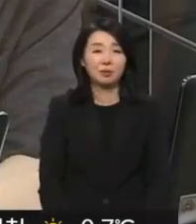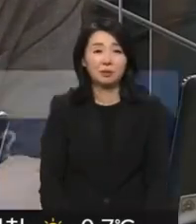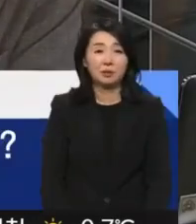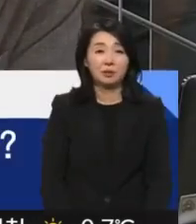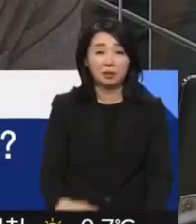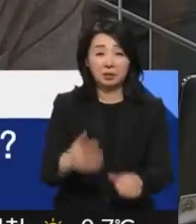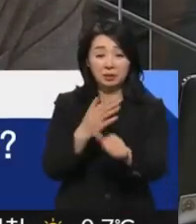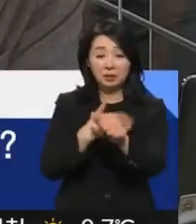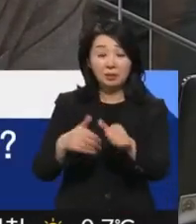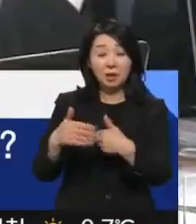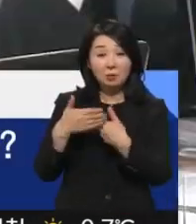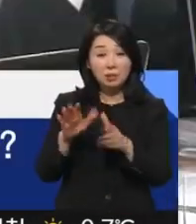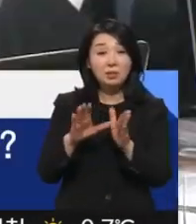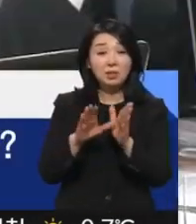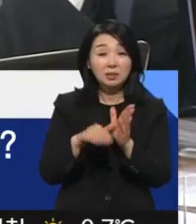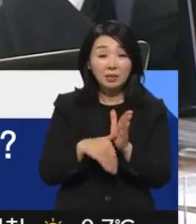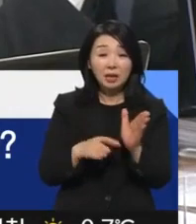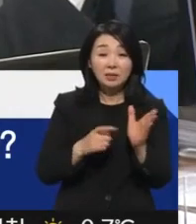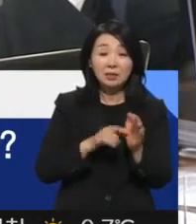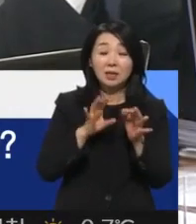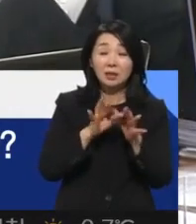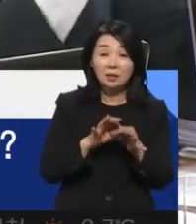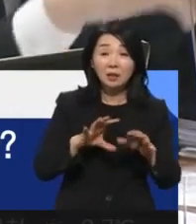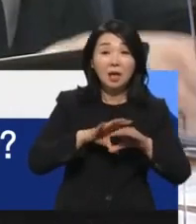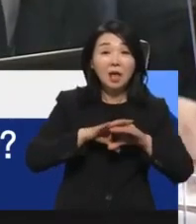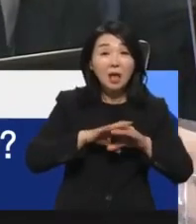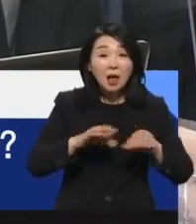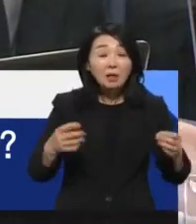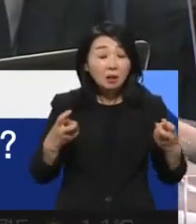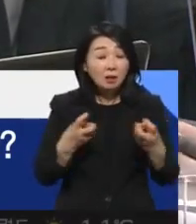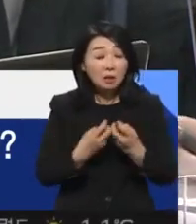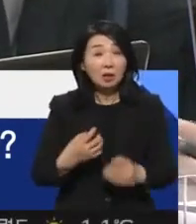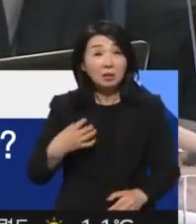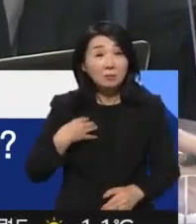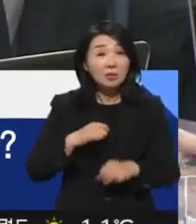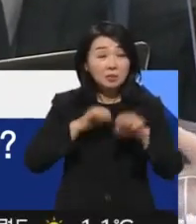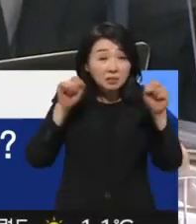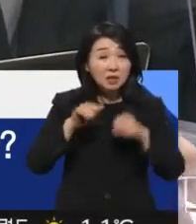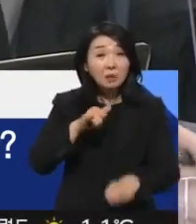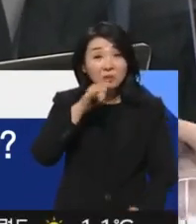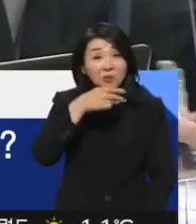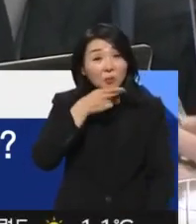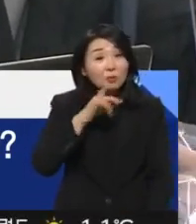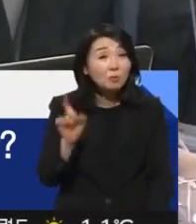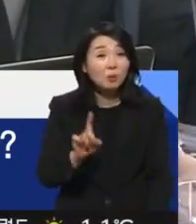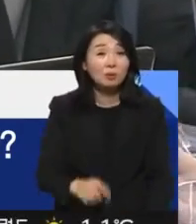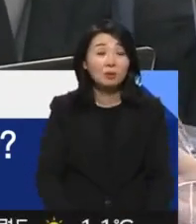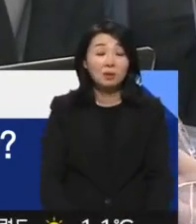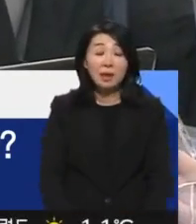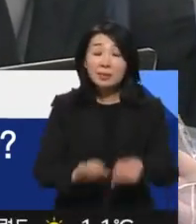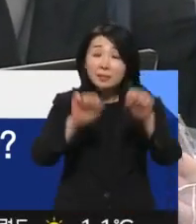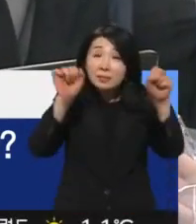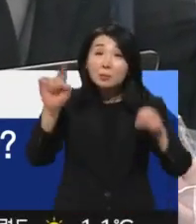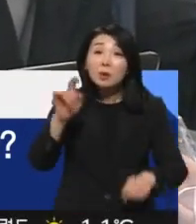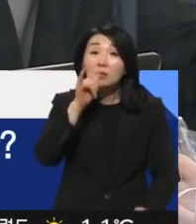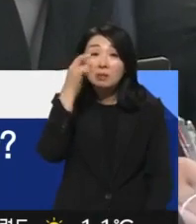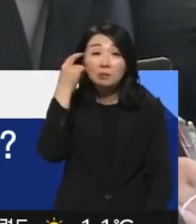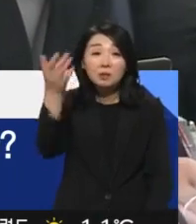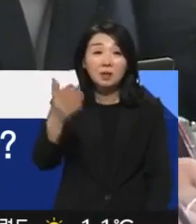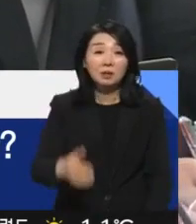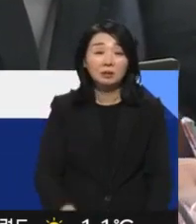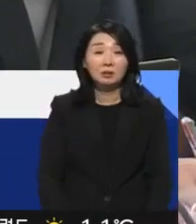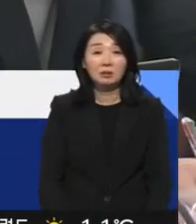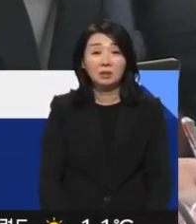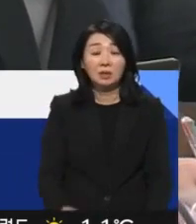상황실에 예. 예. 재난 관련된 대비 태세를 감당할 수 있는 시스템이 깔려 있습니까? 시스템은 어디에 있습니까?